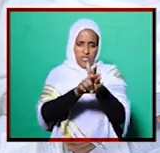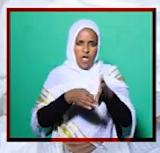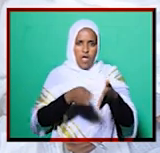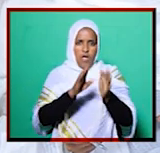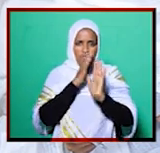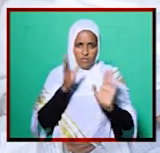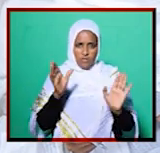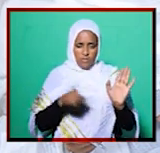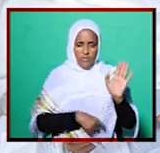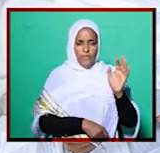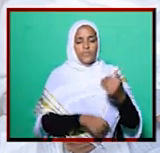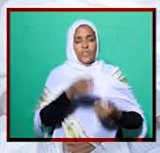አይችልም። ምናልባት እንደው